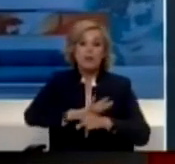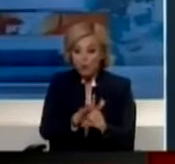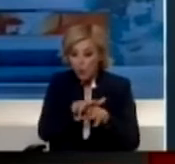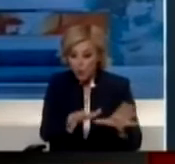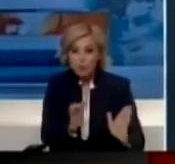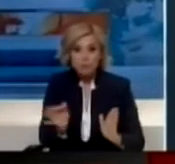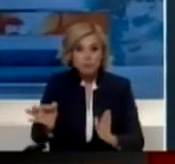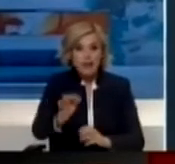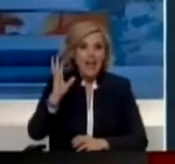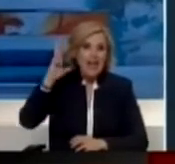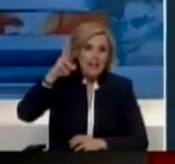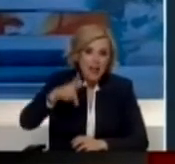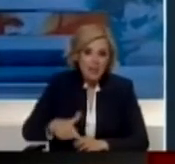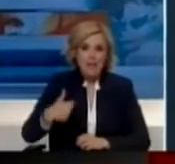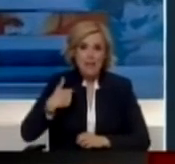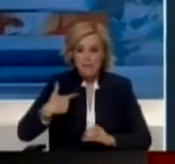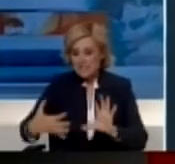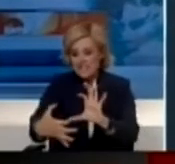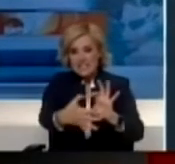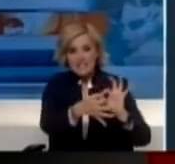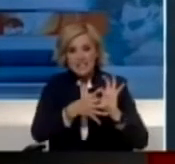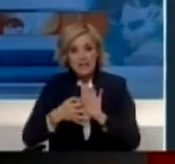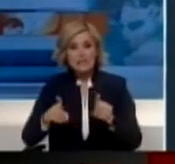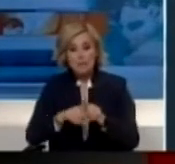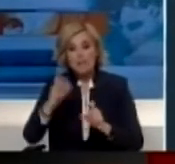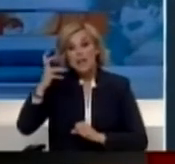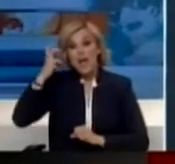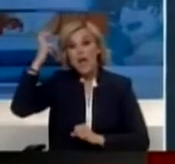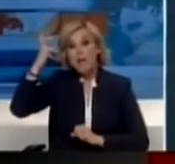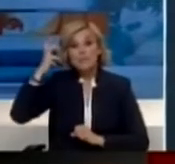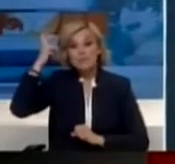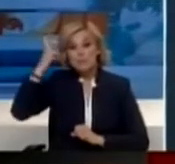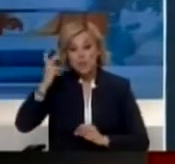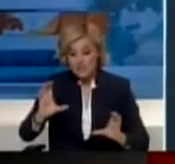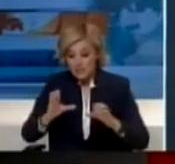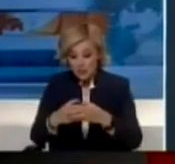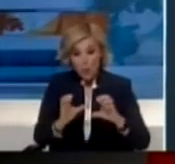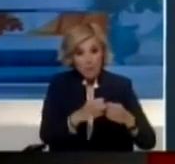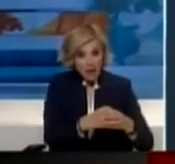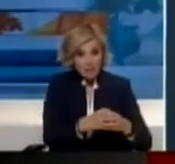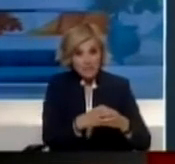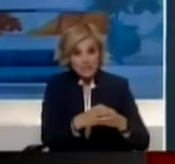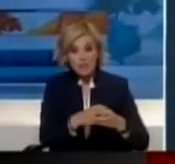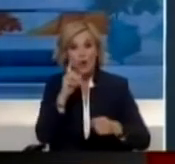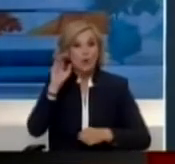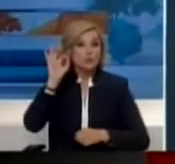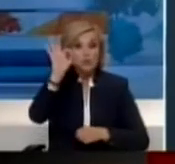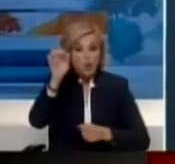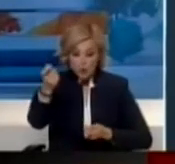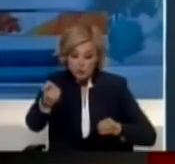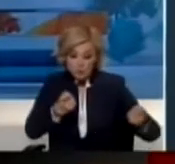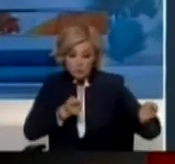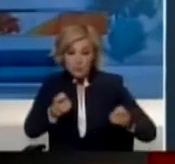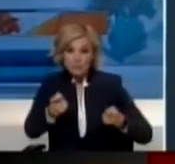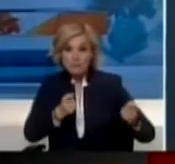σε καθημερινή βάση πάντα σε συνεργασία με την επιστημονική κοινότητα. Ο οδηγός μας ήταν και είναι αποκλειστικά η προστασία της